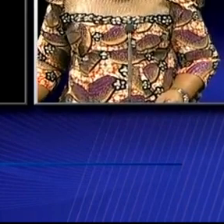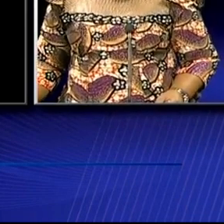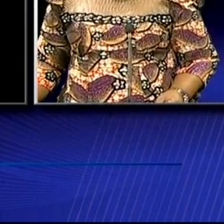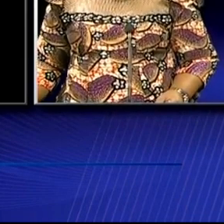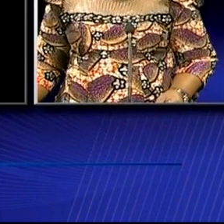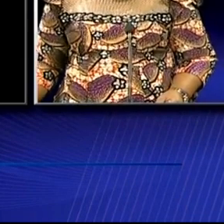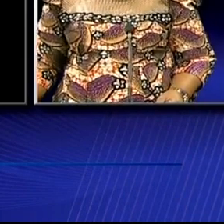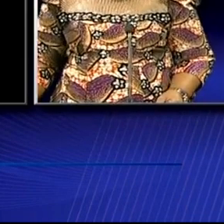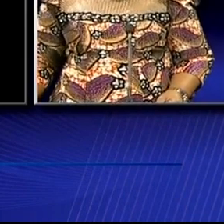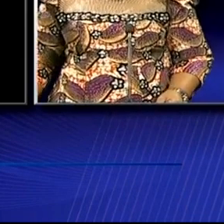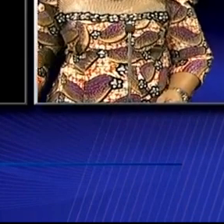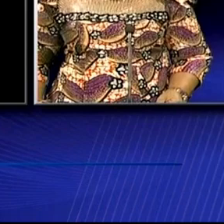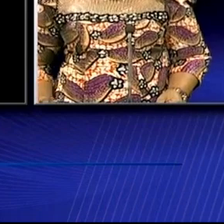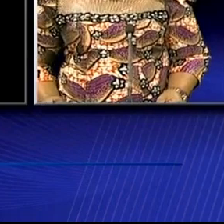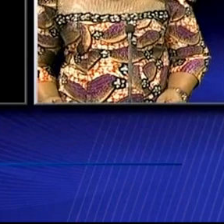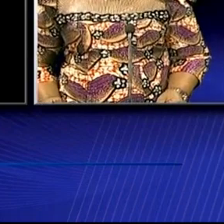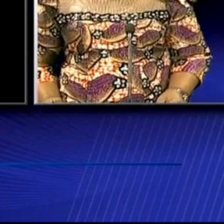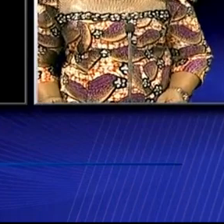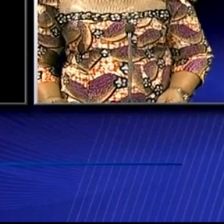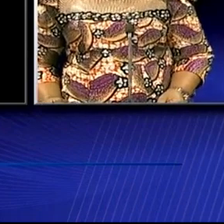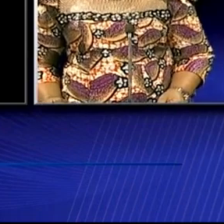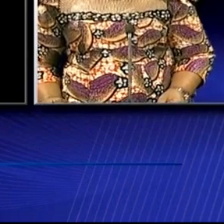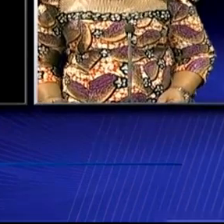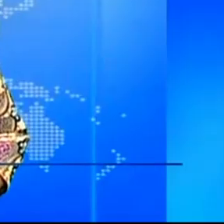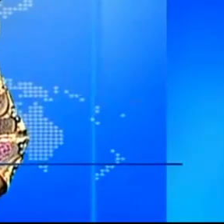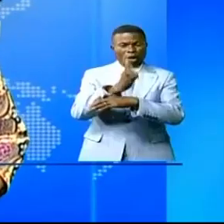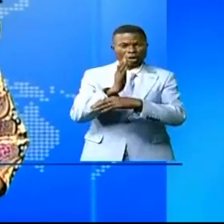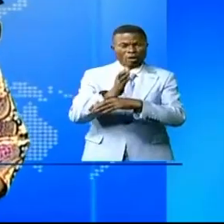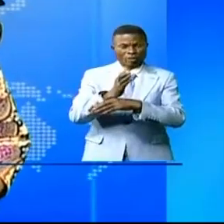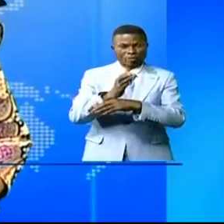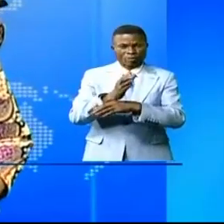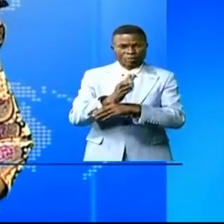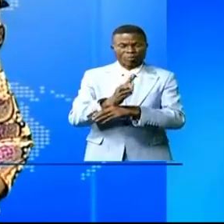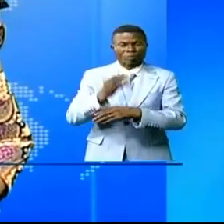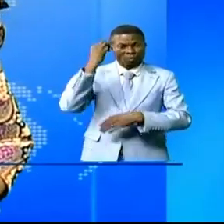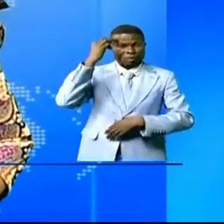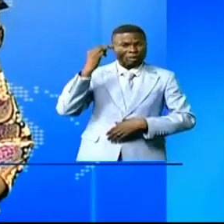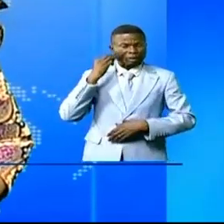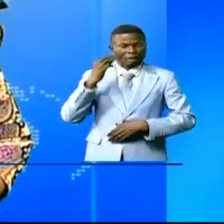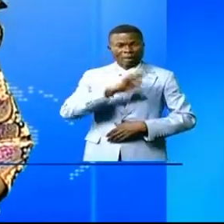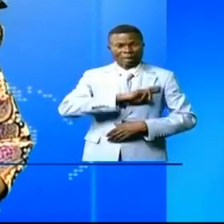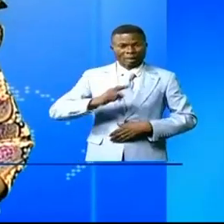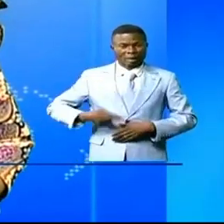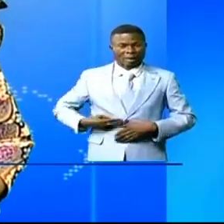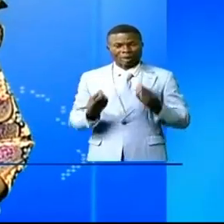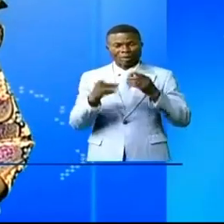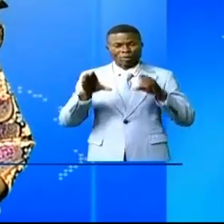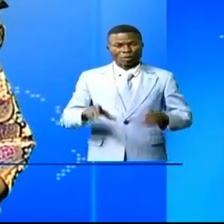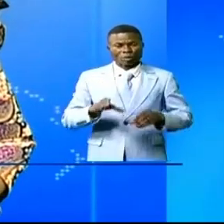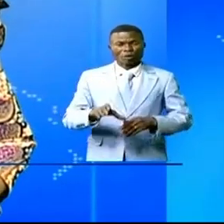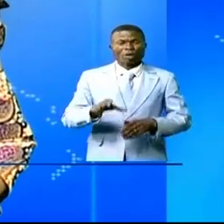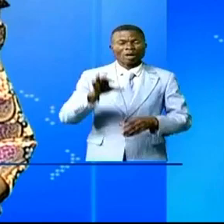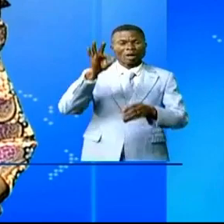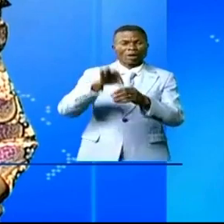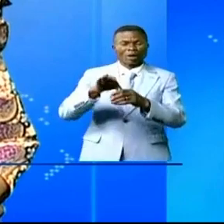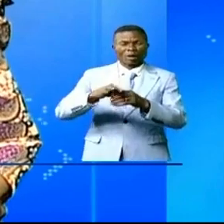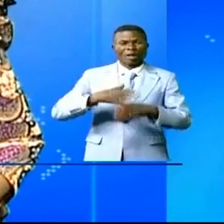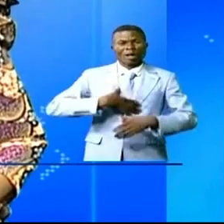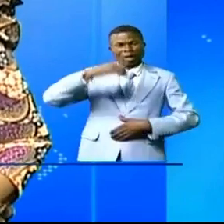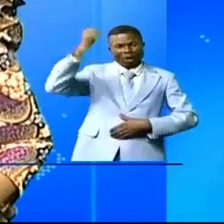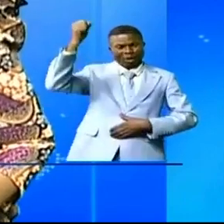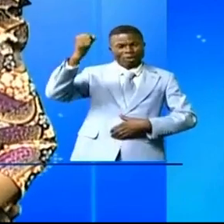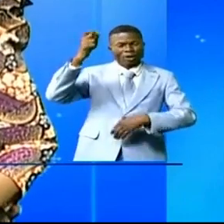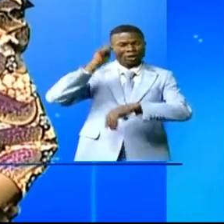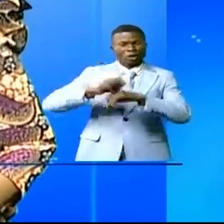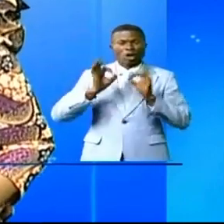du fait que lors de cette session du conseil des ministres la république démocratique du congo vient d'avoir un nouveau juge